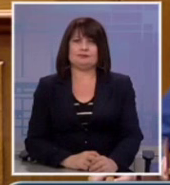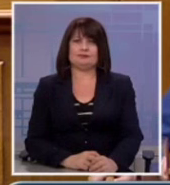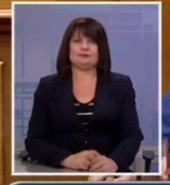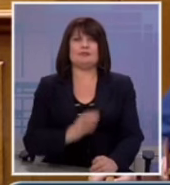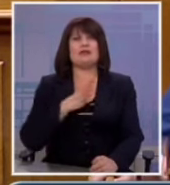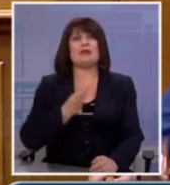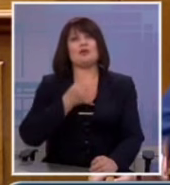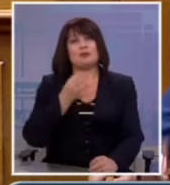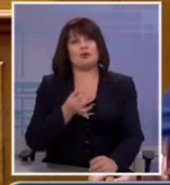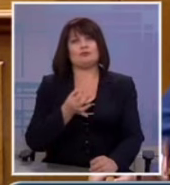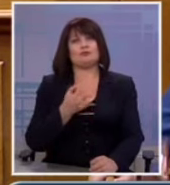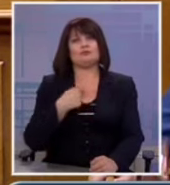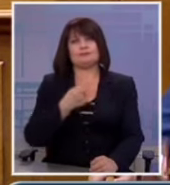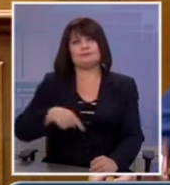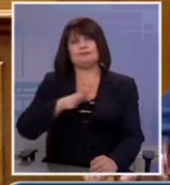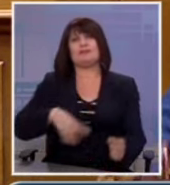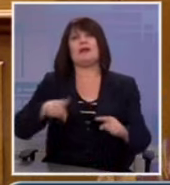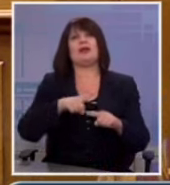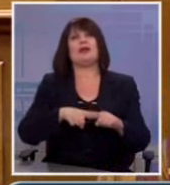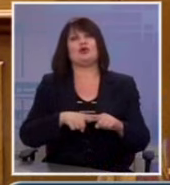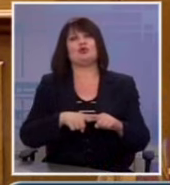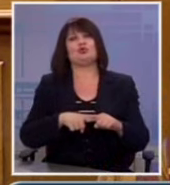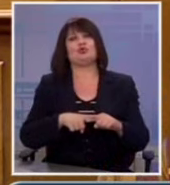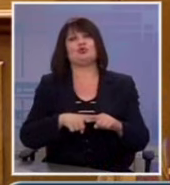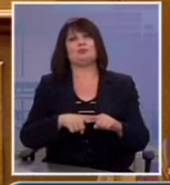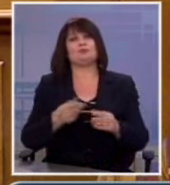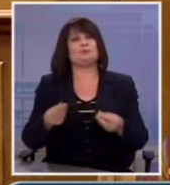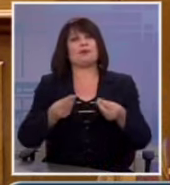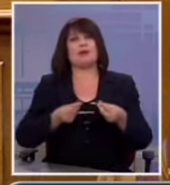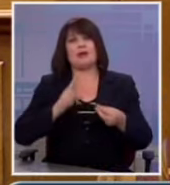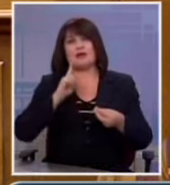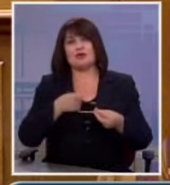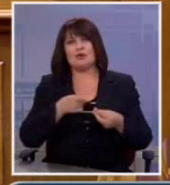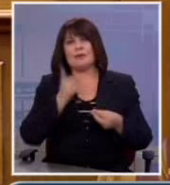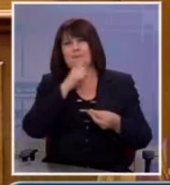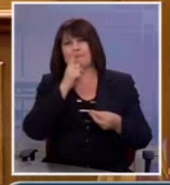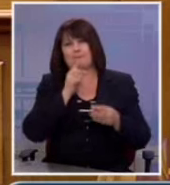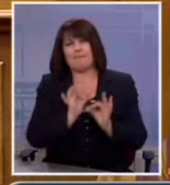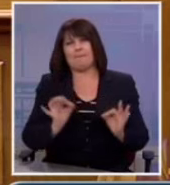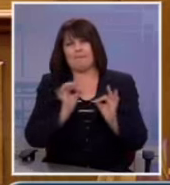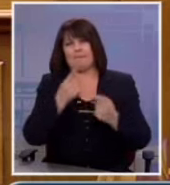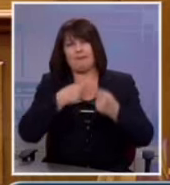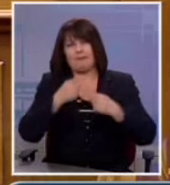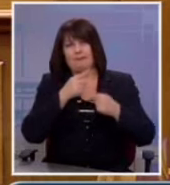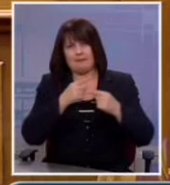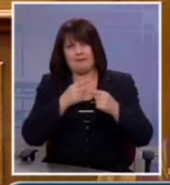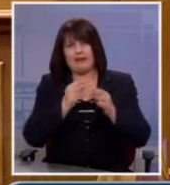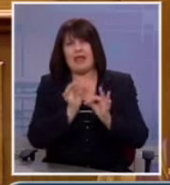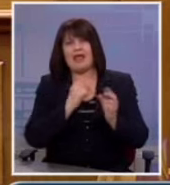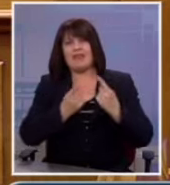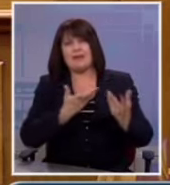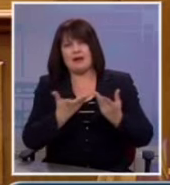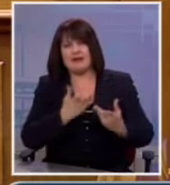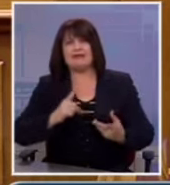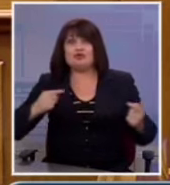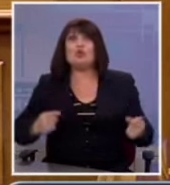Θέλω να πω ότι σε εμάς ο ελληνικός λαός, κυρίες και κύριοι βουλευτές, δεν έδωσε εντολή προσχηματικής διαπραγμάτευσης, ούτε και τυφλής ρήξης. Μας έδωσε την